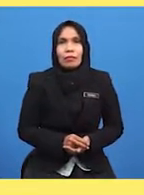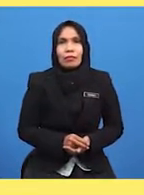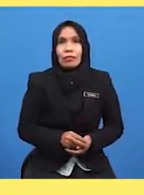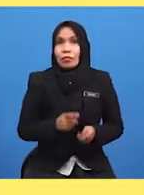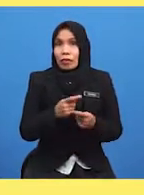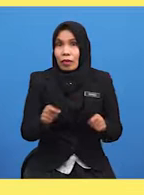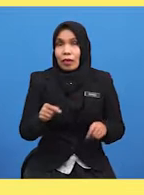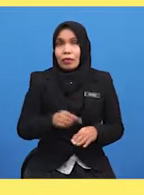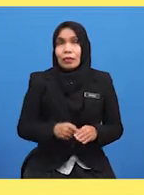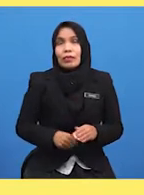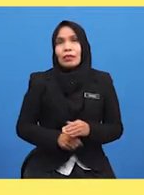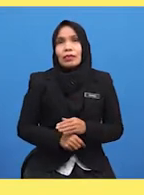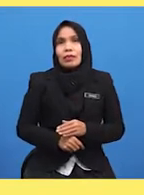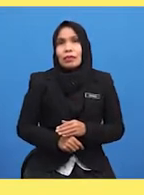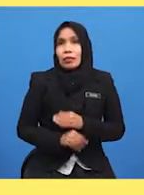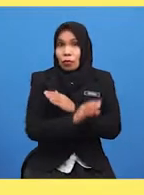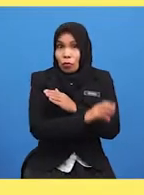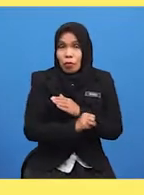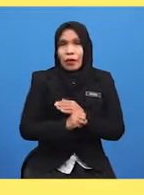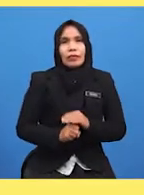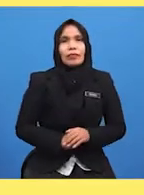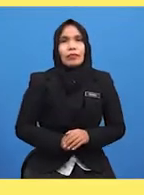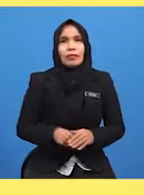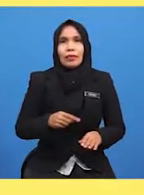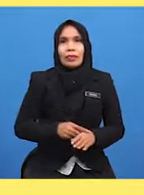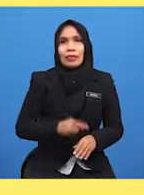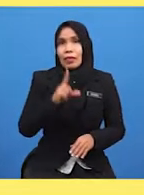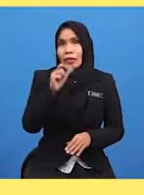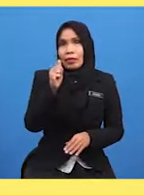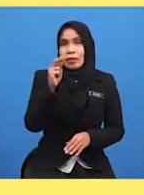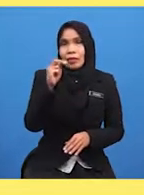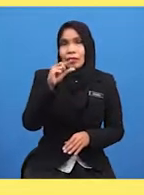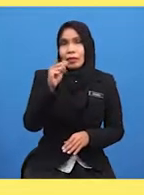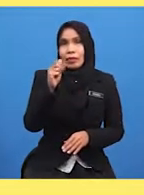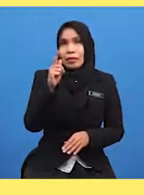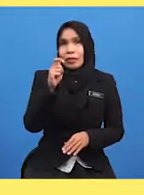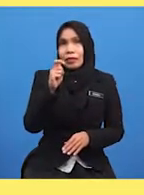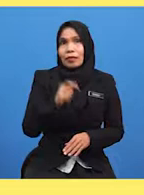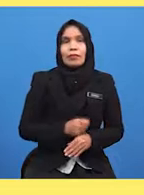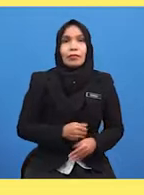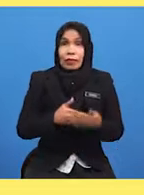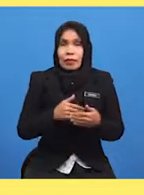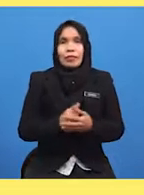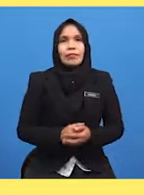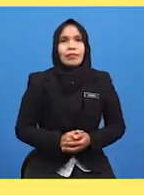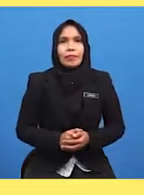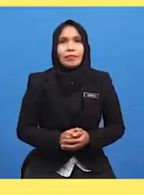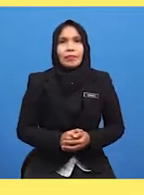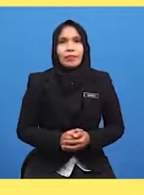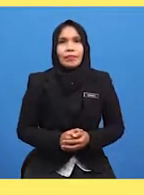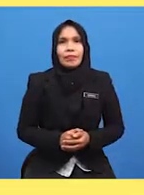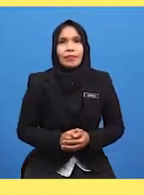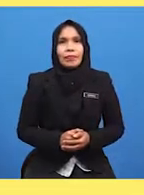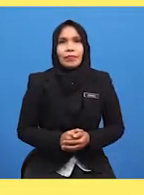dirompak berdekatan dengan lengan murid-murid pada tahun 1874 berlaku serangan ke